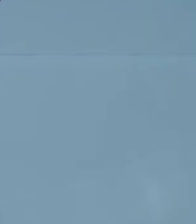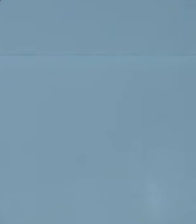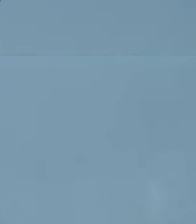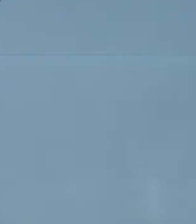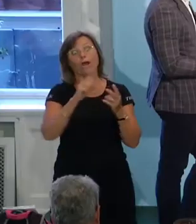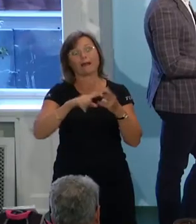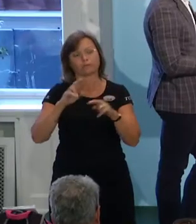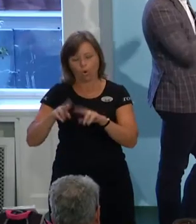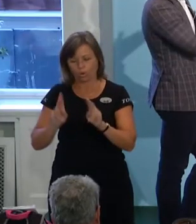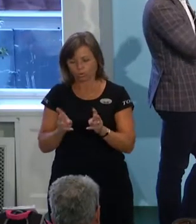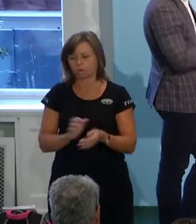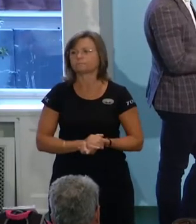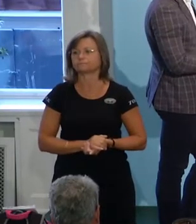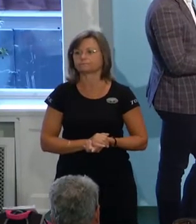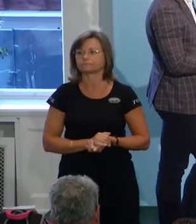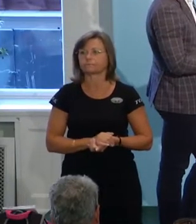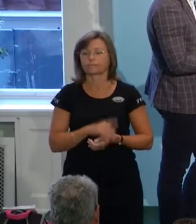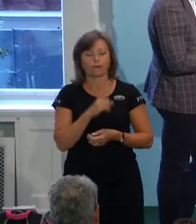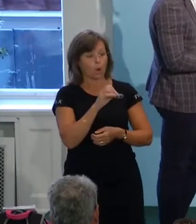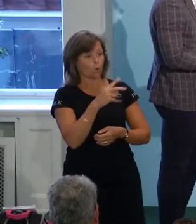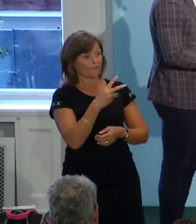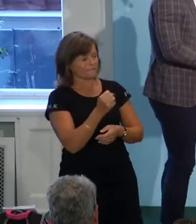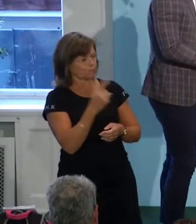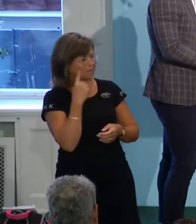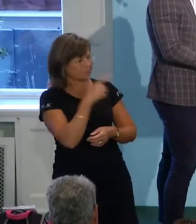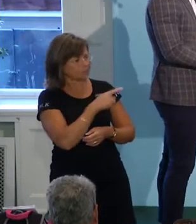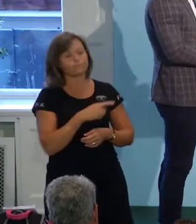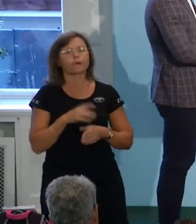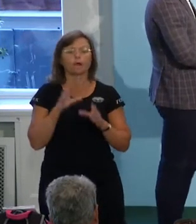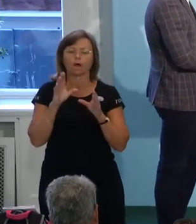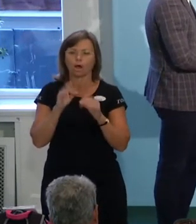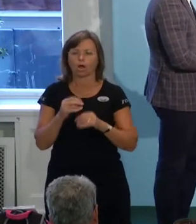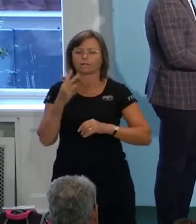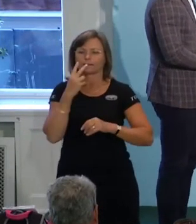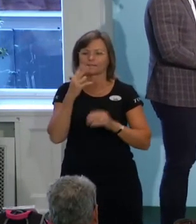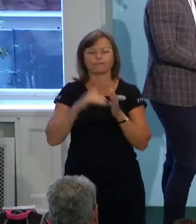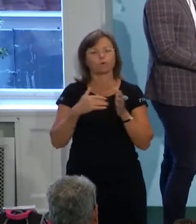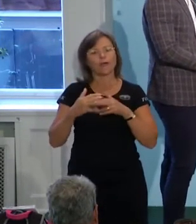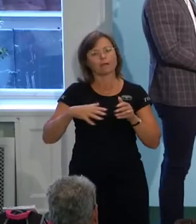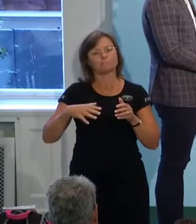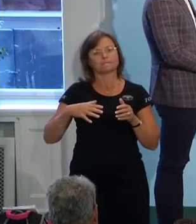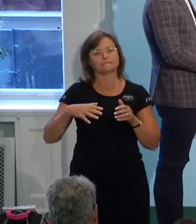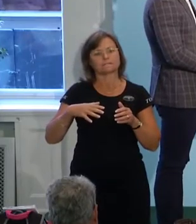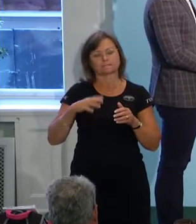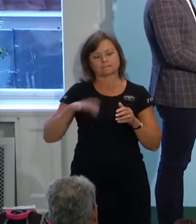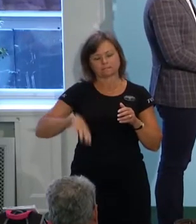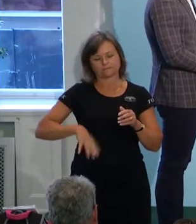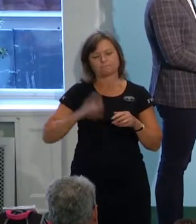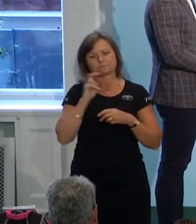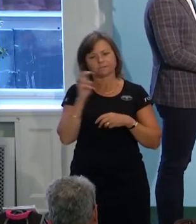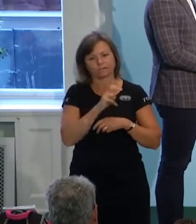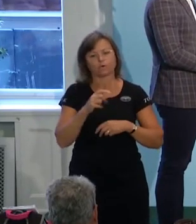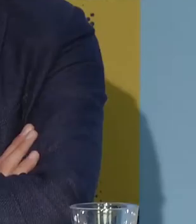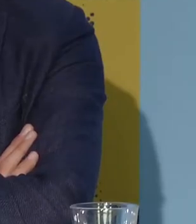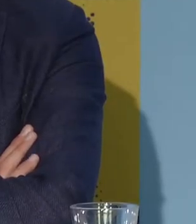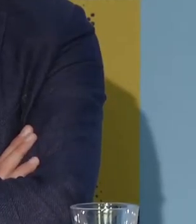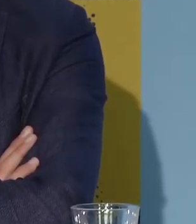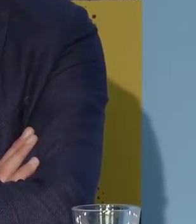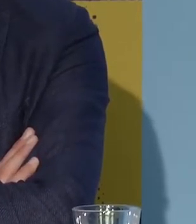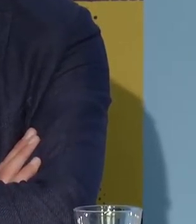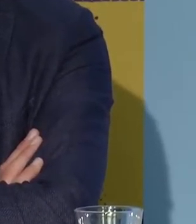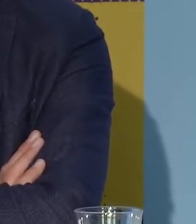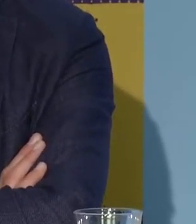håll. Louise, hur tänker du kring det? Jag ser det från ett arbetsgivarperspektiv självklart, och vi på Axis, vi anställer en person